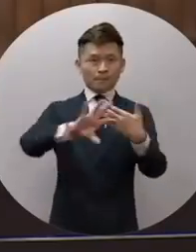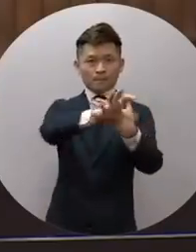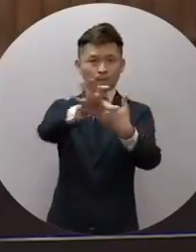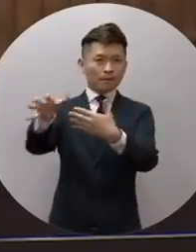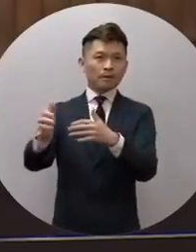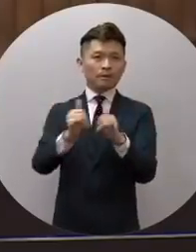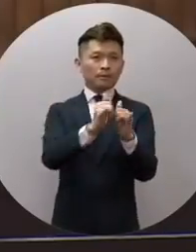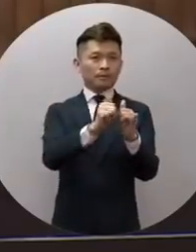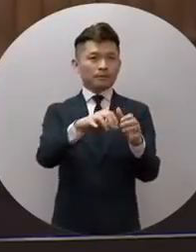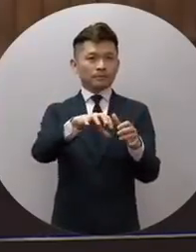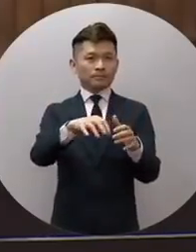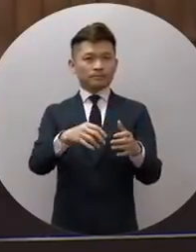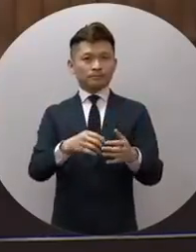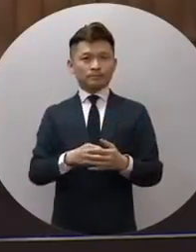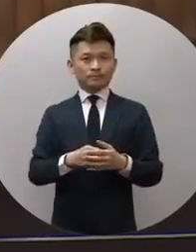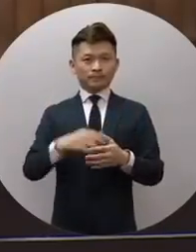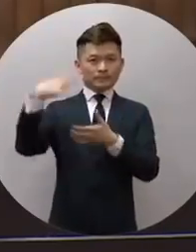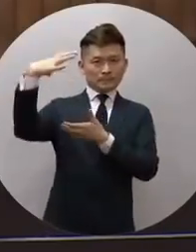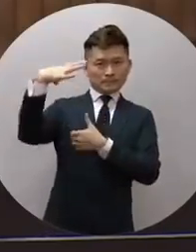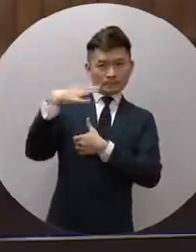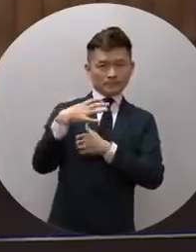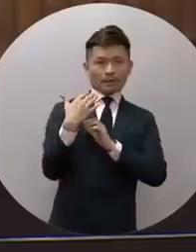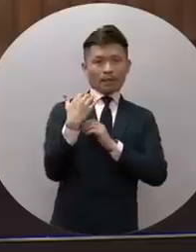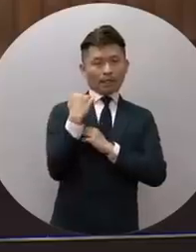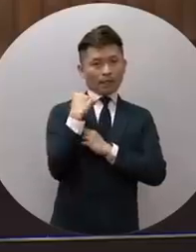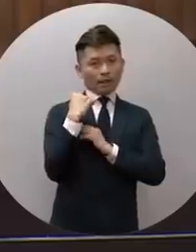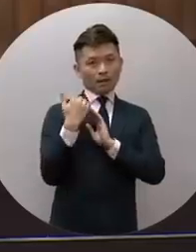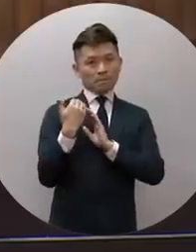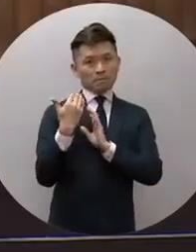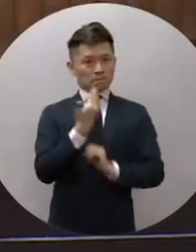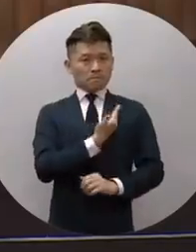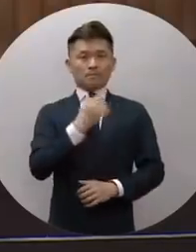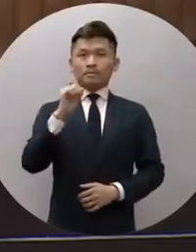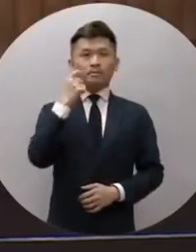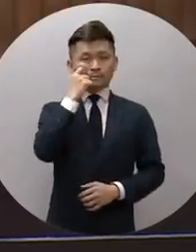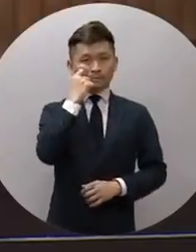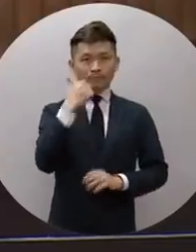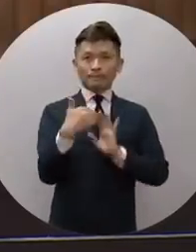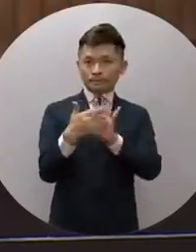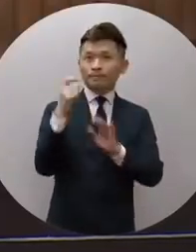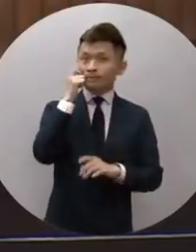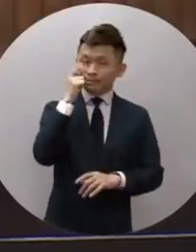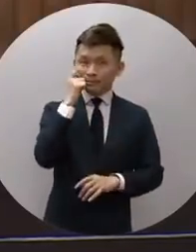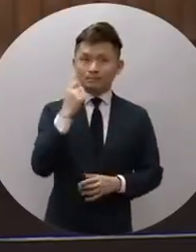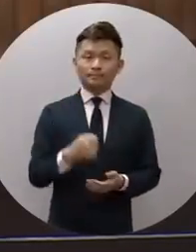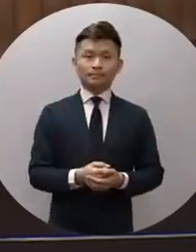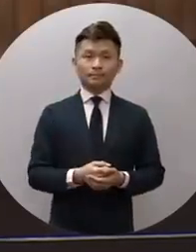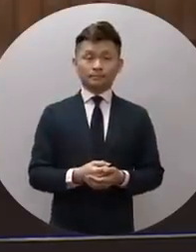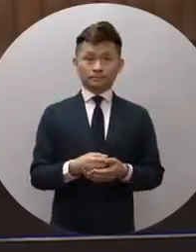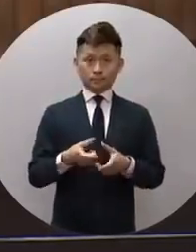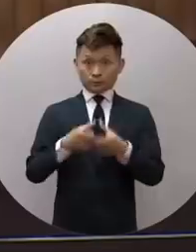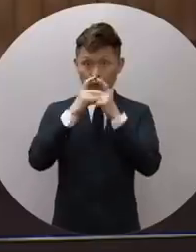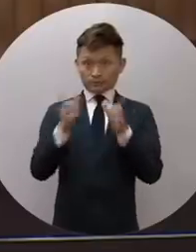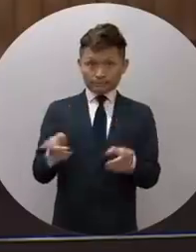际社会越来越大的压力，也越来越多的挑战。回正轨，走正